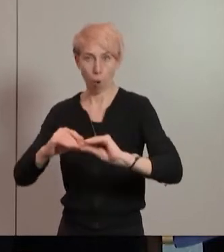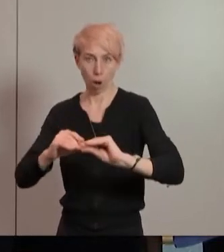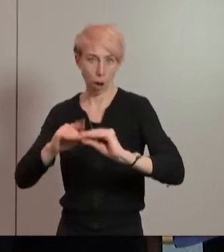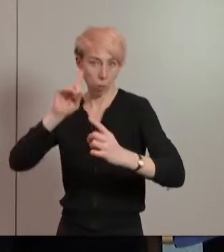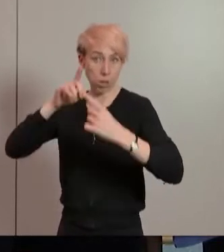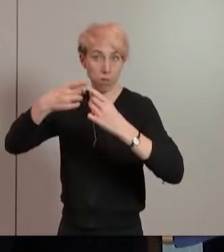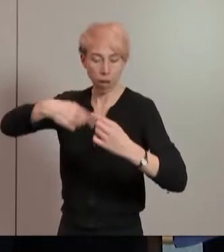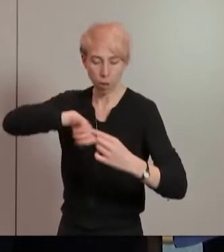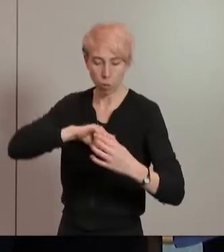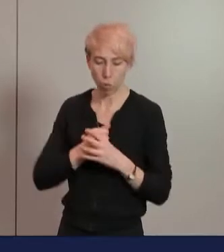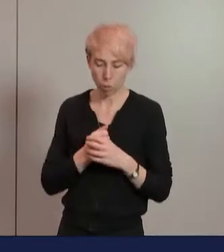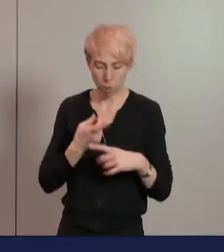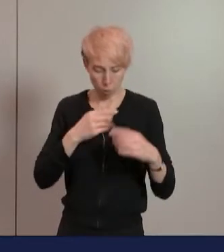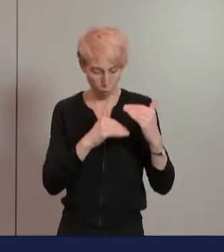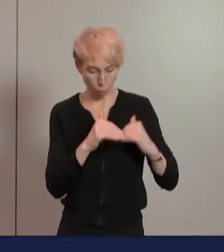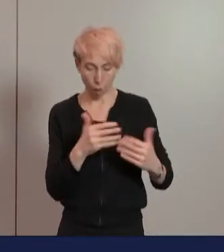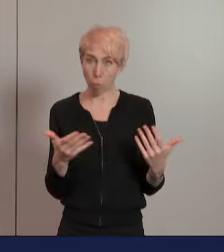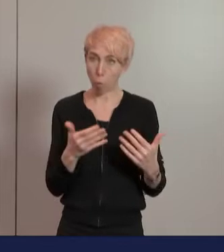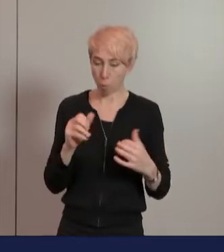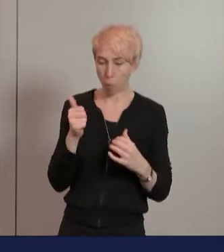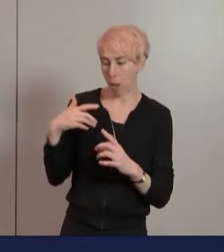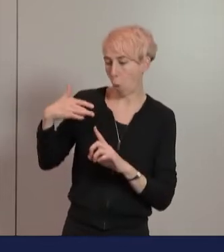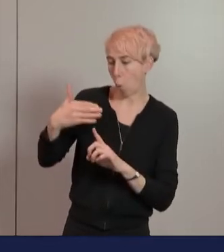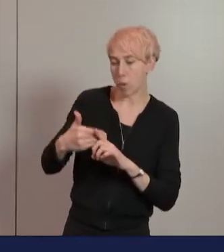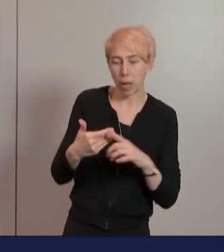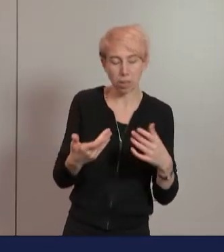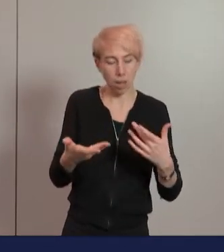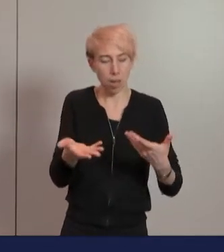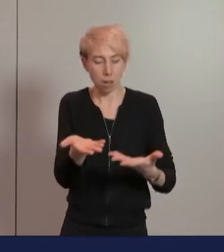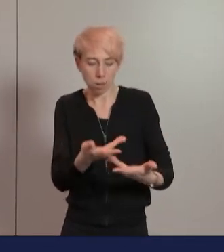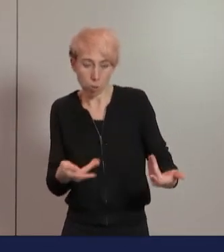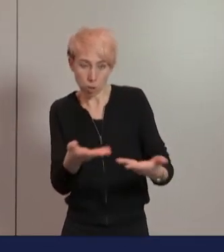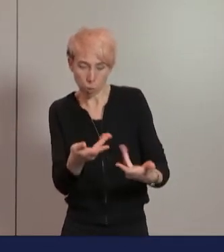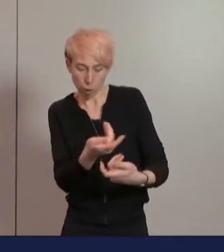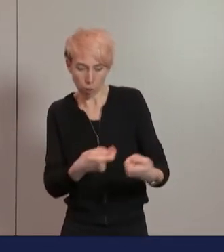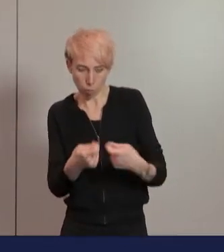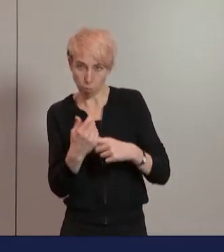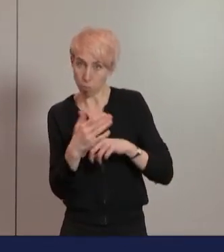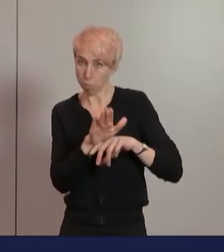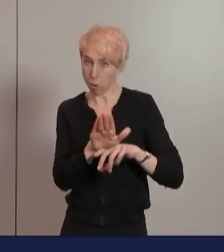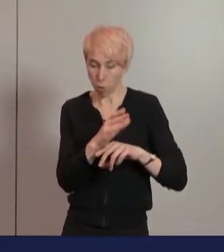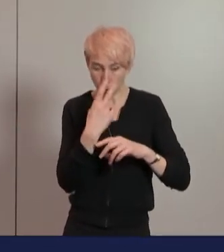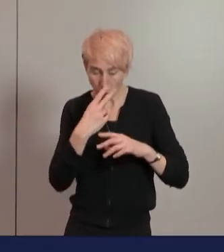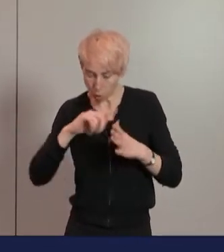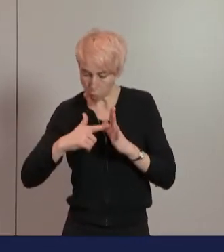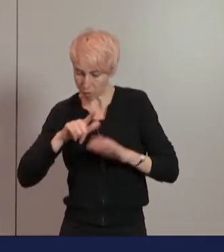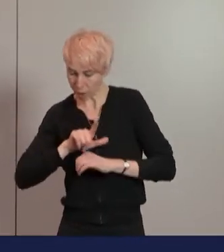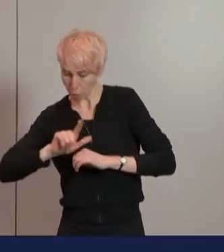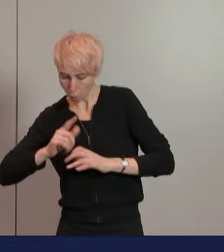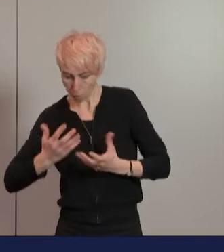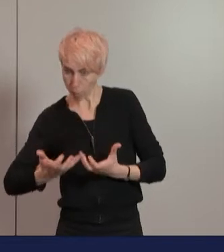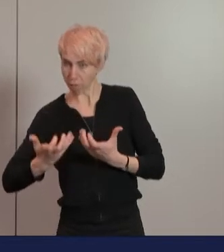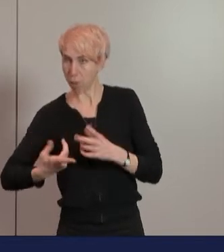le plan que nous allons suivre. Nous commencerons par une présentation du contexte macroéconomique et de ce qu'il faut retenir du budget 2022 de l'État pour